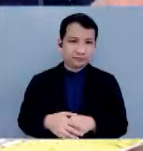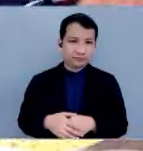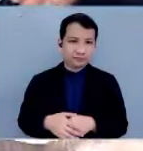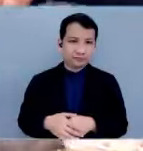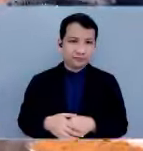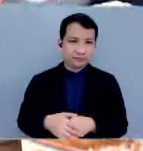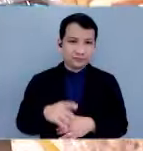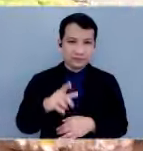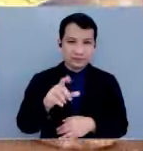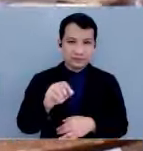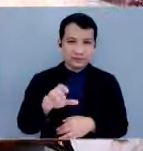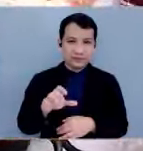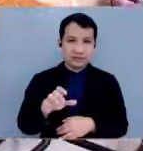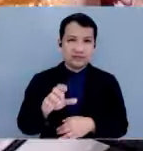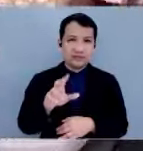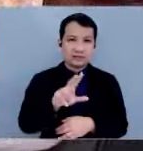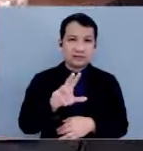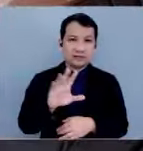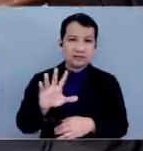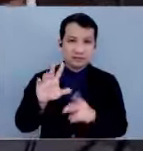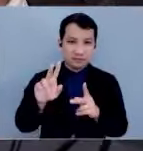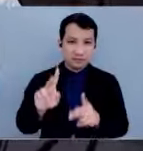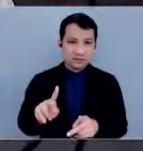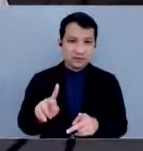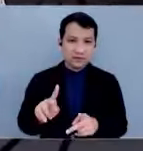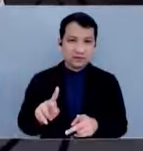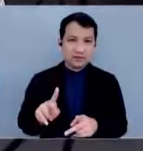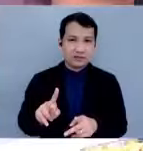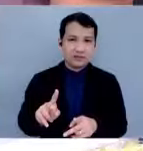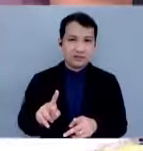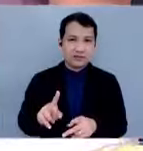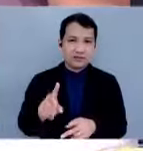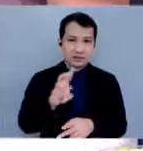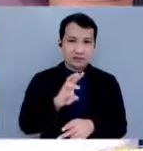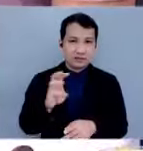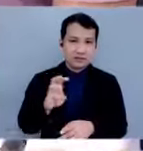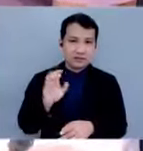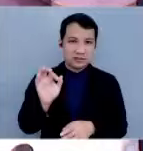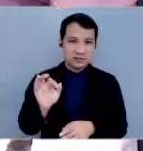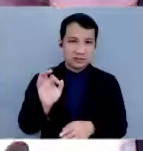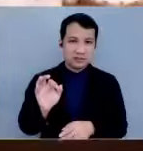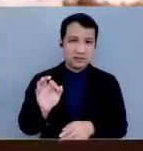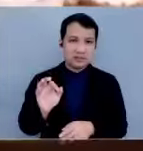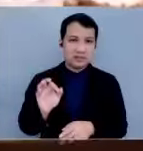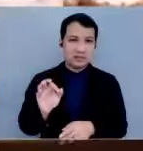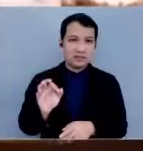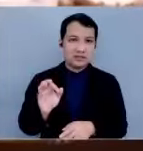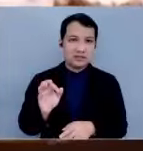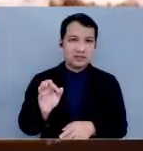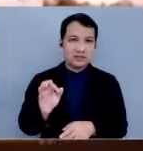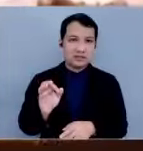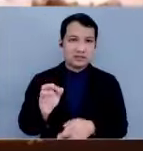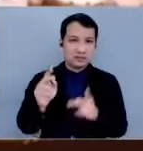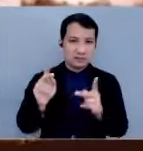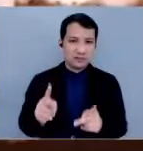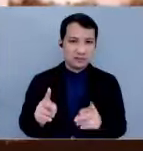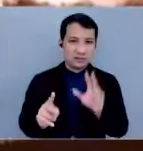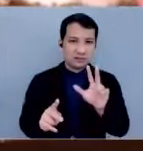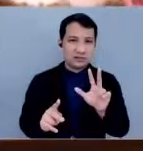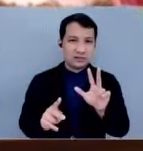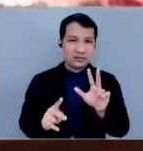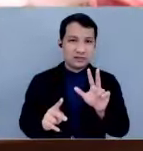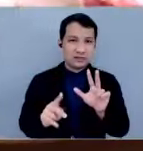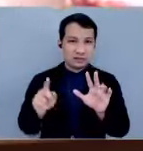size. 3 to 5 persons po yung... Magkano itong loaf size? 690 pesos only. 695 pesos. Pang ilang tao to? 3 to 5. 3 to 5,